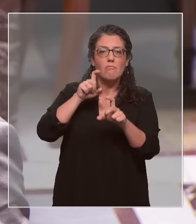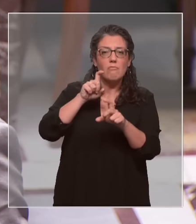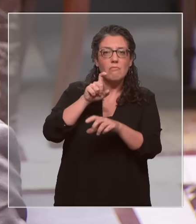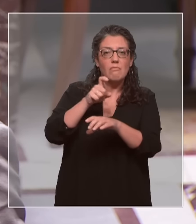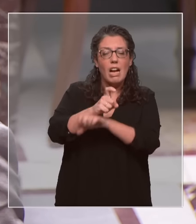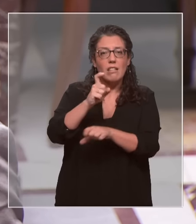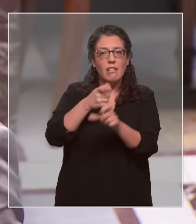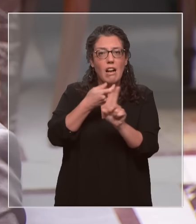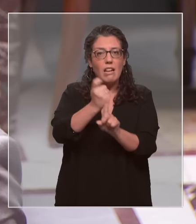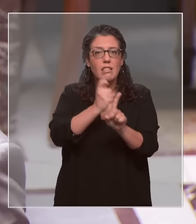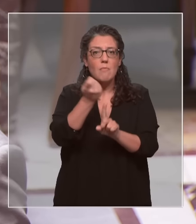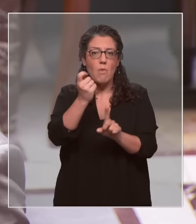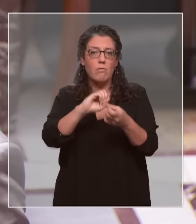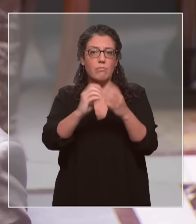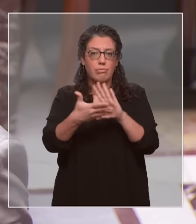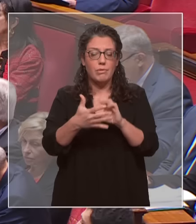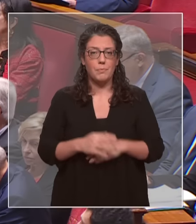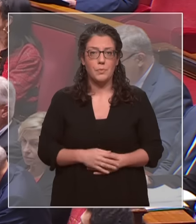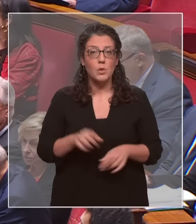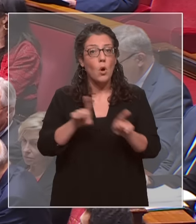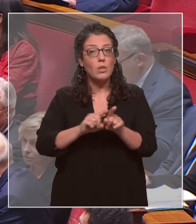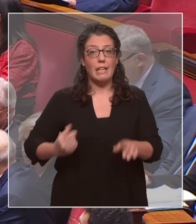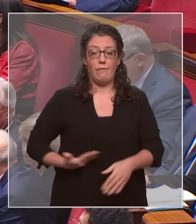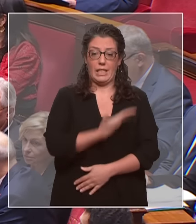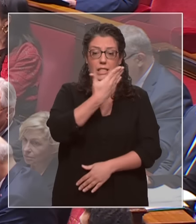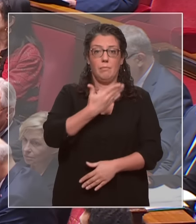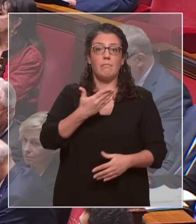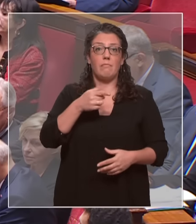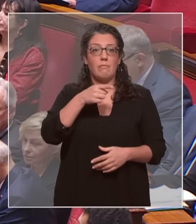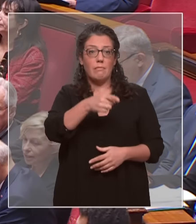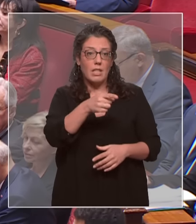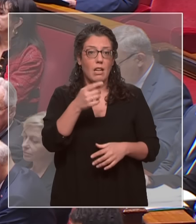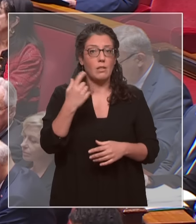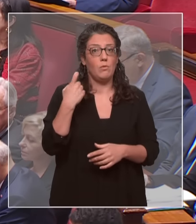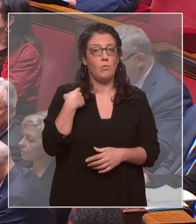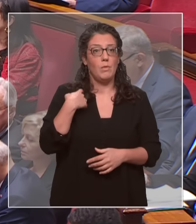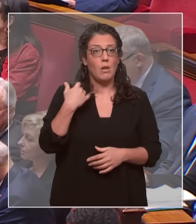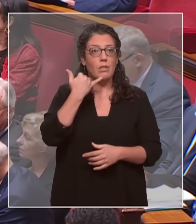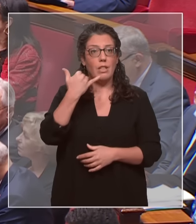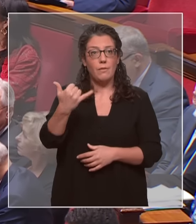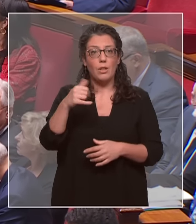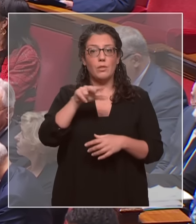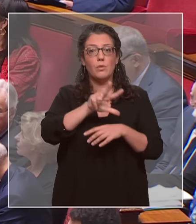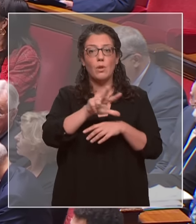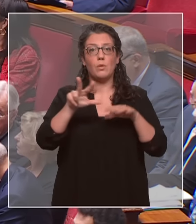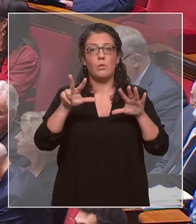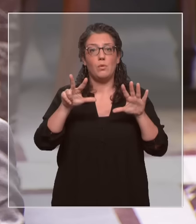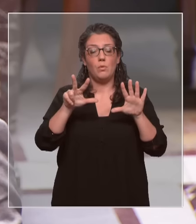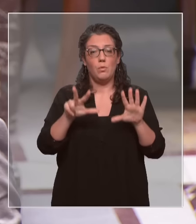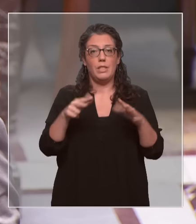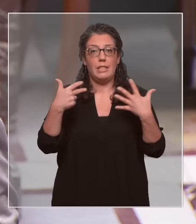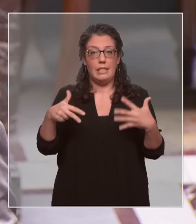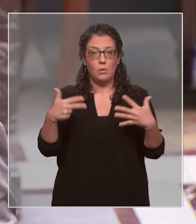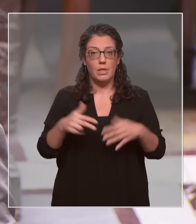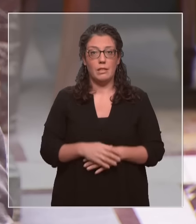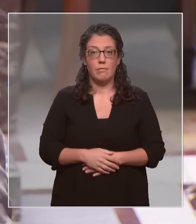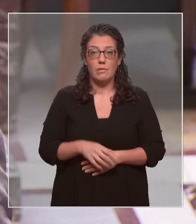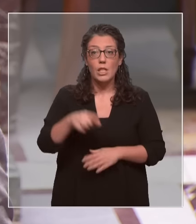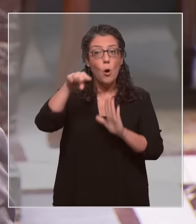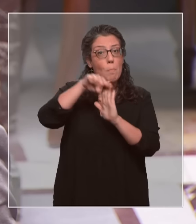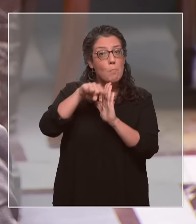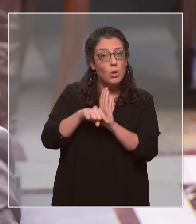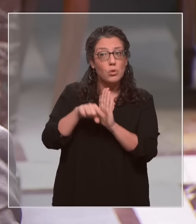jeunes victimes de harcèlement et de violences numériques, le 3018. Il importe que ces mesures que vous avez votées soient